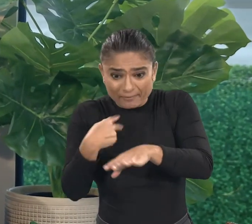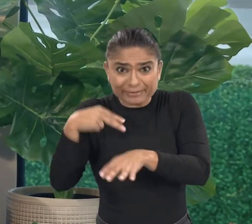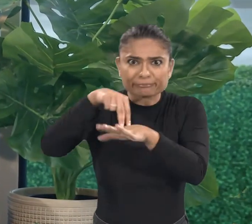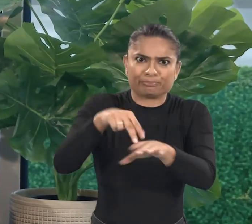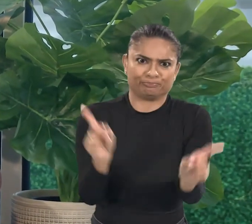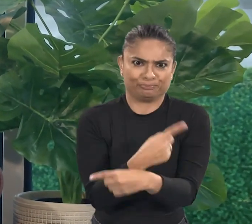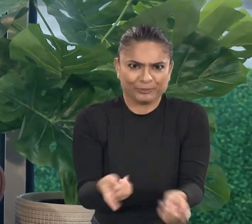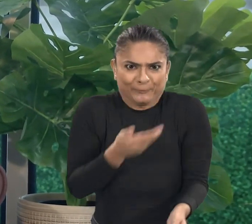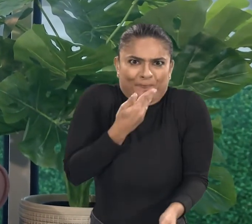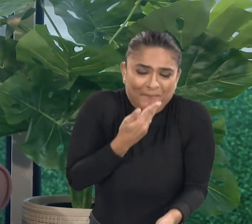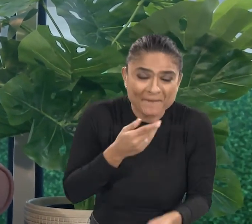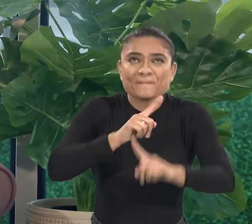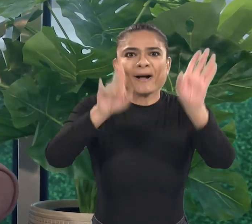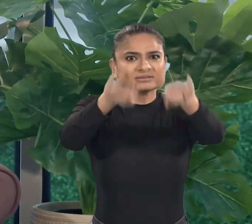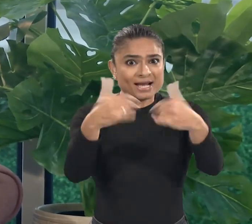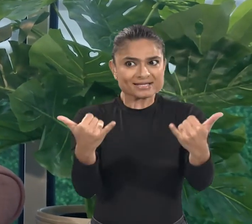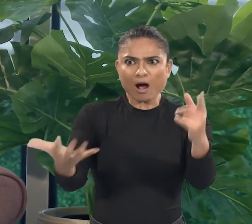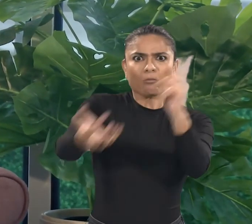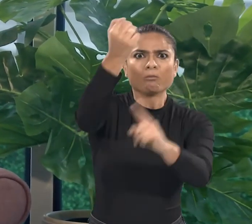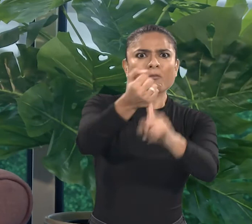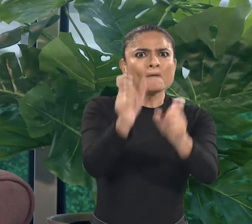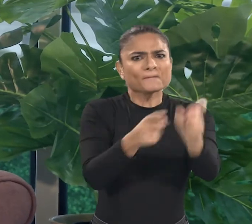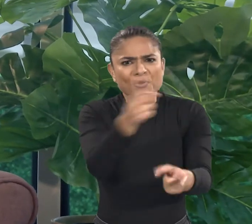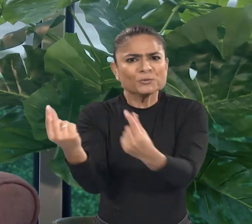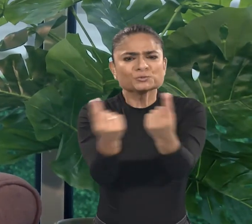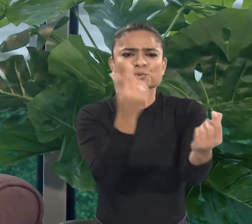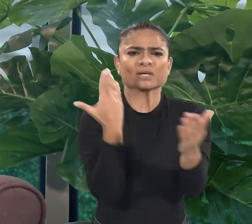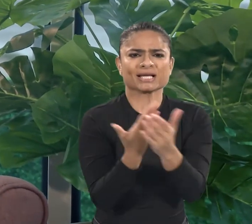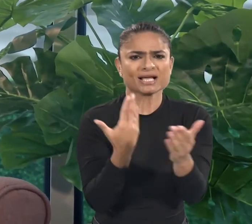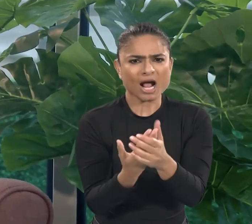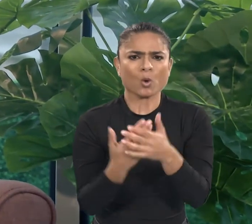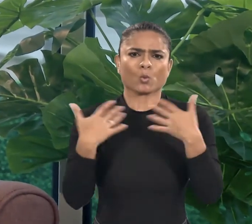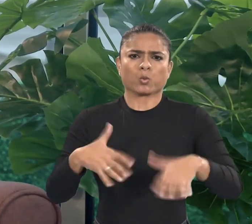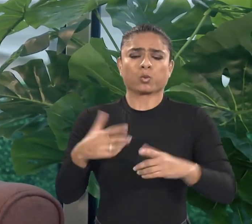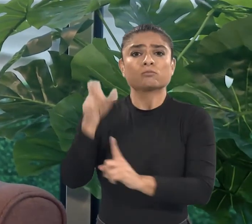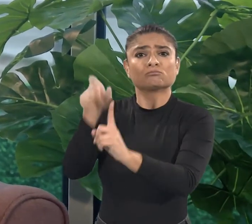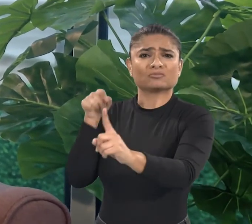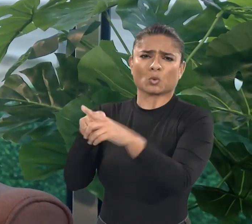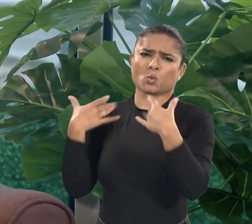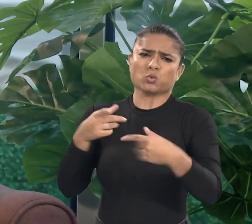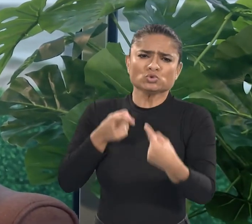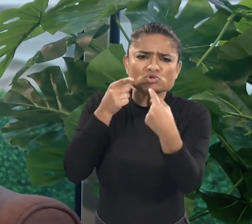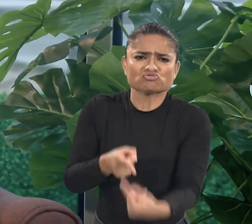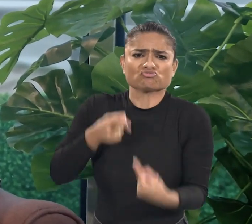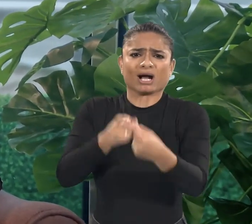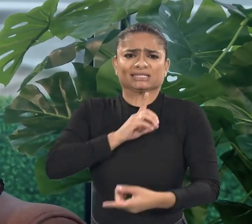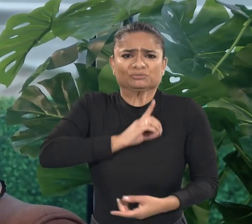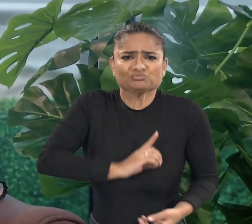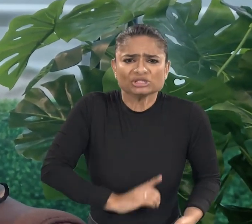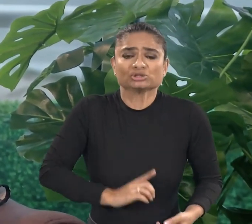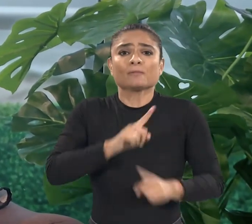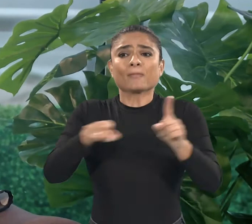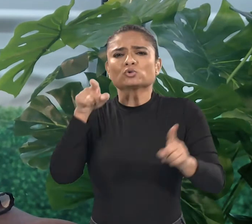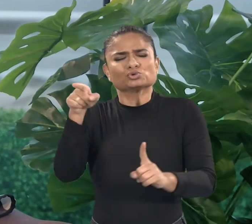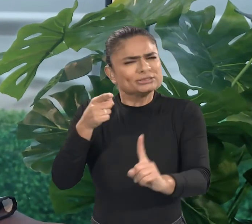ek dink ek gaan maar probeer om te seil. Lee Lambert struggles with severe mental disabilities. Yet despite